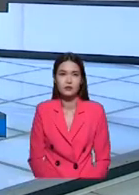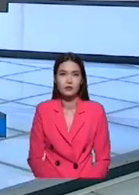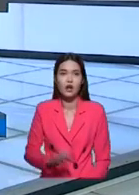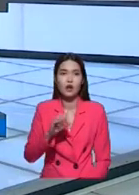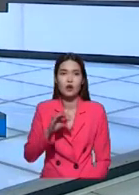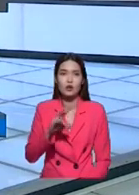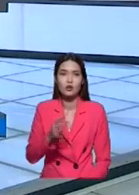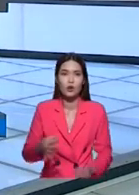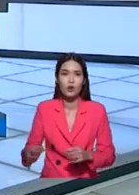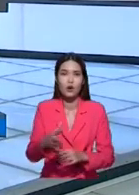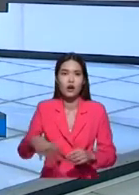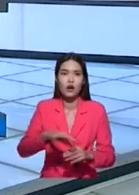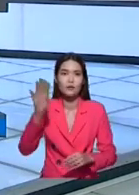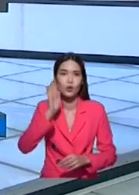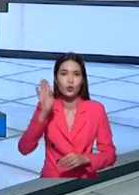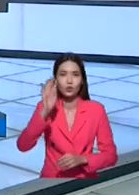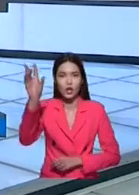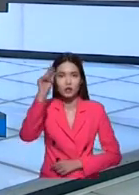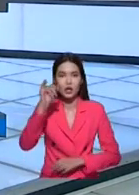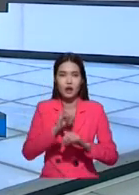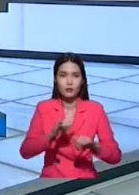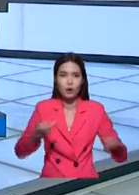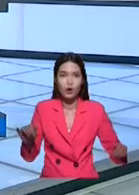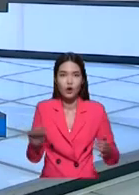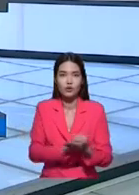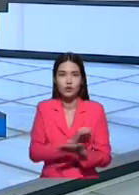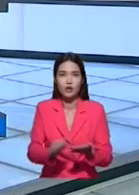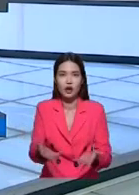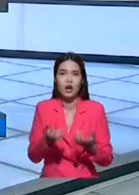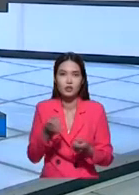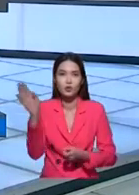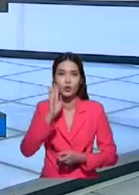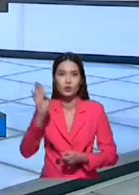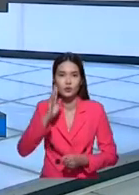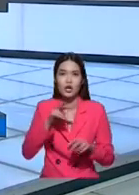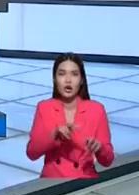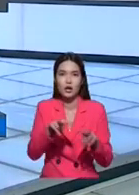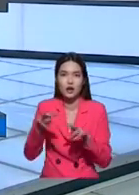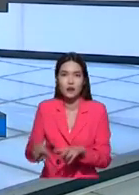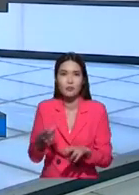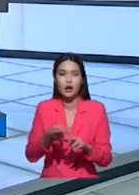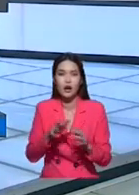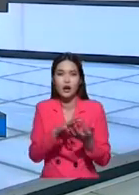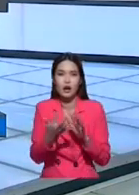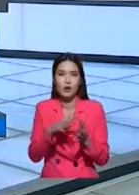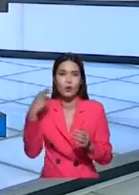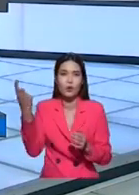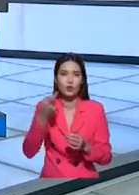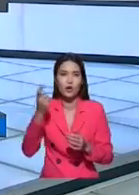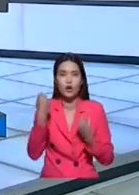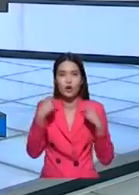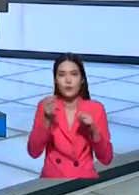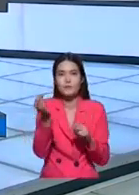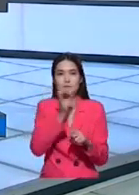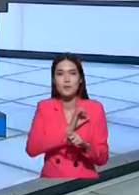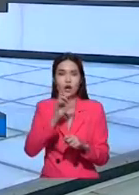Ұлытау өңіріндегі барлық су нысандары цифрлық даму төлқұжаттарын алады. Бұл су қорларын бақылауға және оларды ауыл шаруашылығында ұтымды